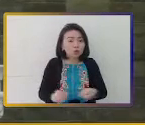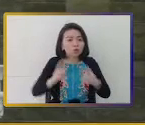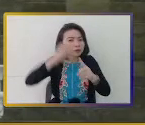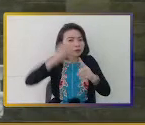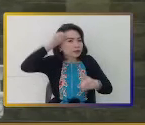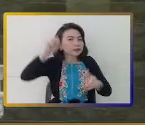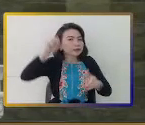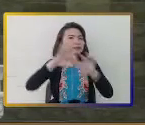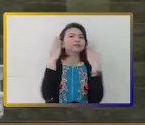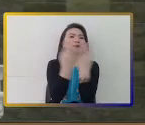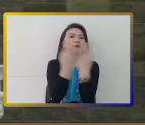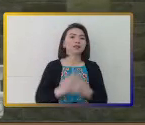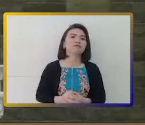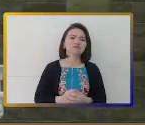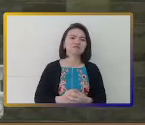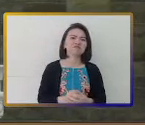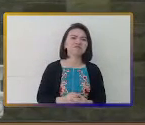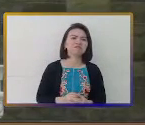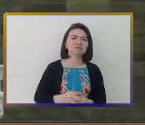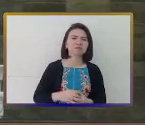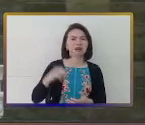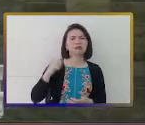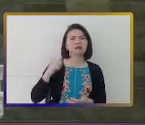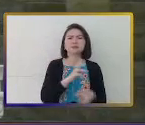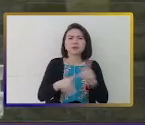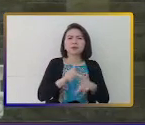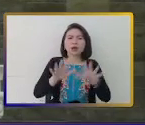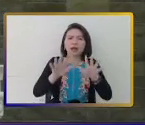Somebody can witness.